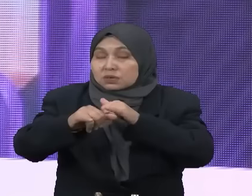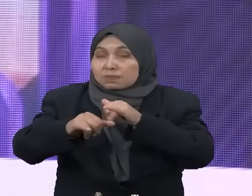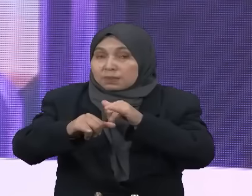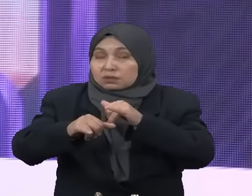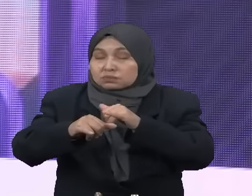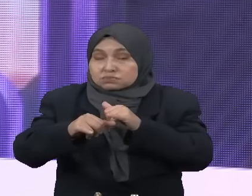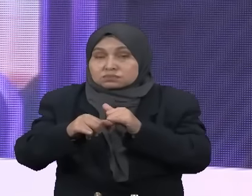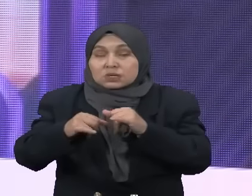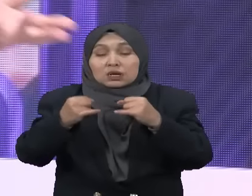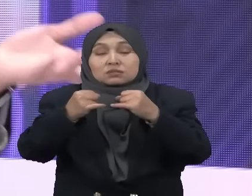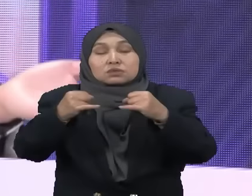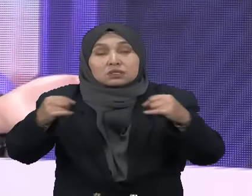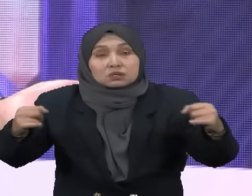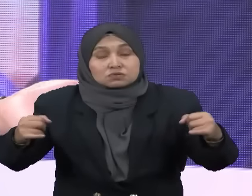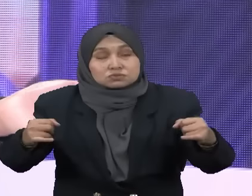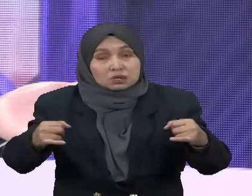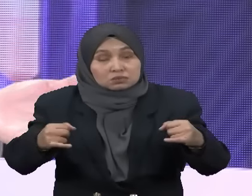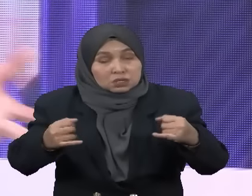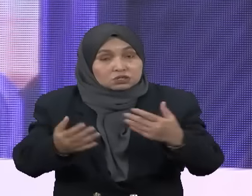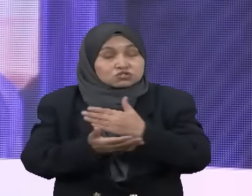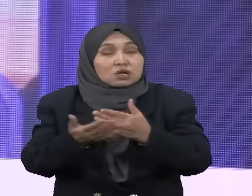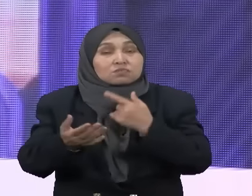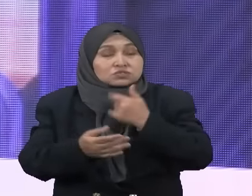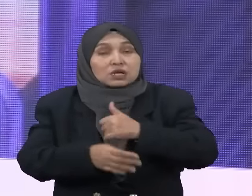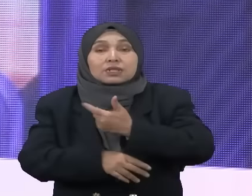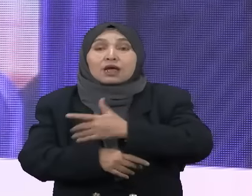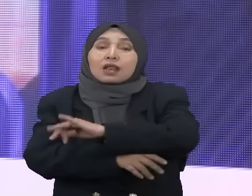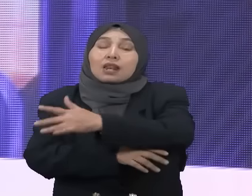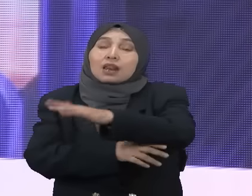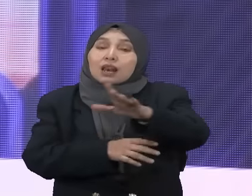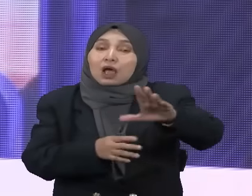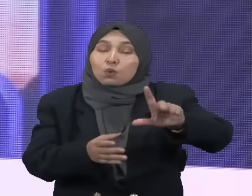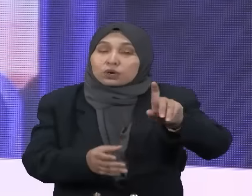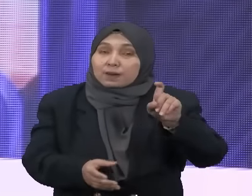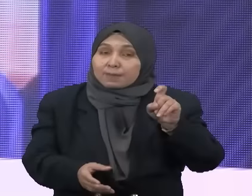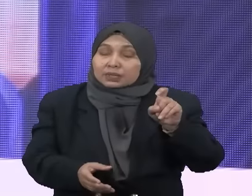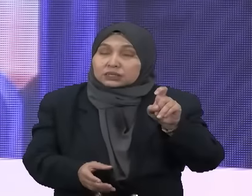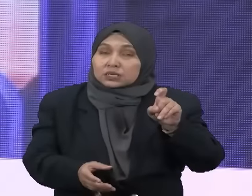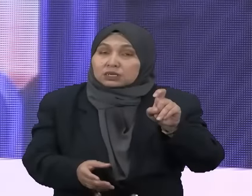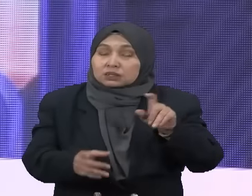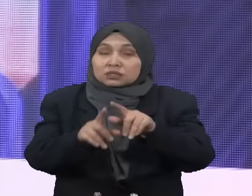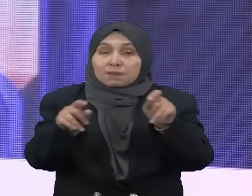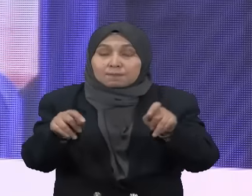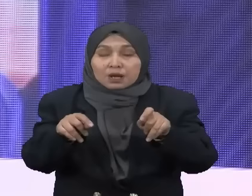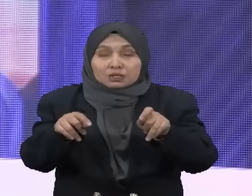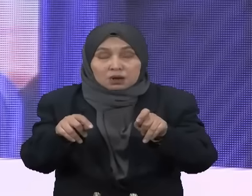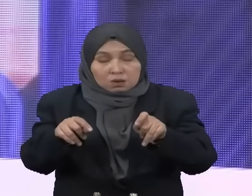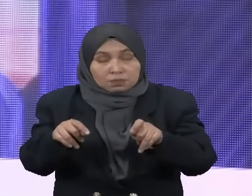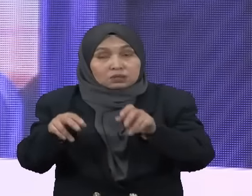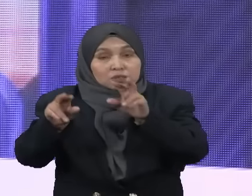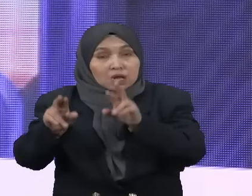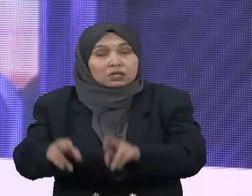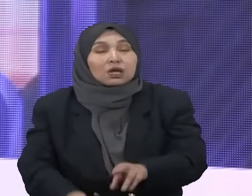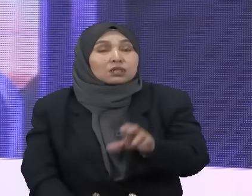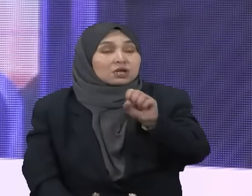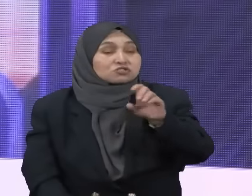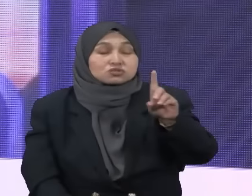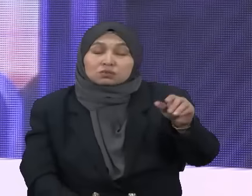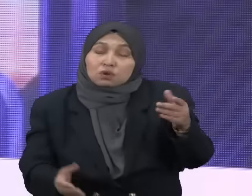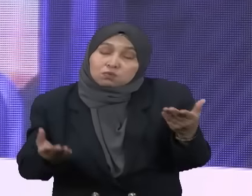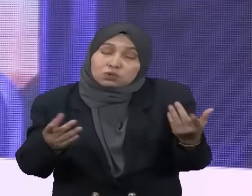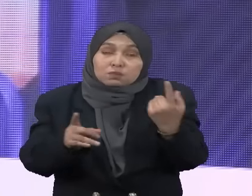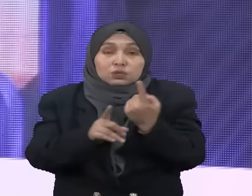ulama menjelaskan bahawa laut mati, ya Ustaz, kita biasa dengar laut mati itu adalah tempat penduduk Sodom. Wallahu ta'ala a'lam, mungkin itu benar,